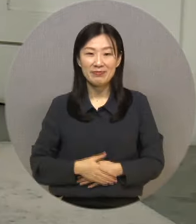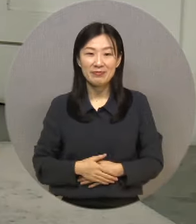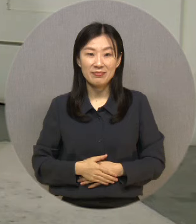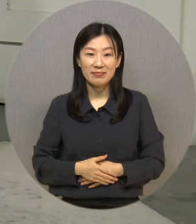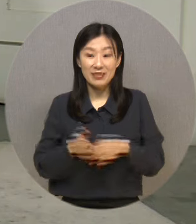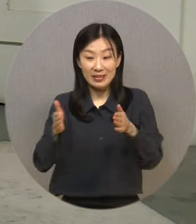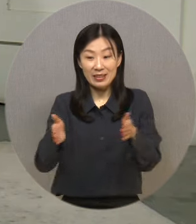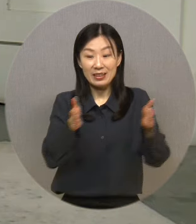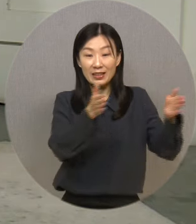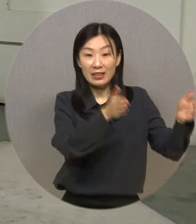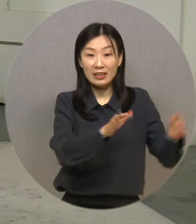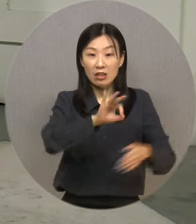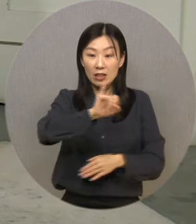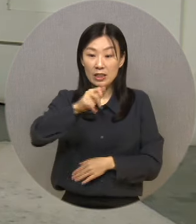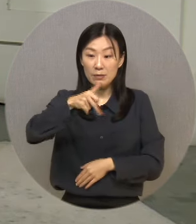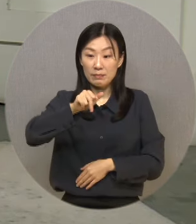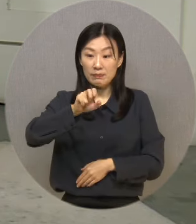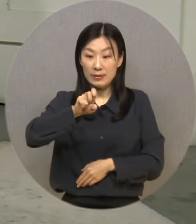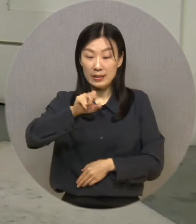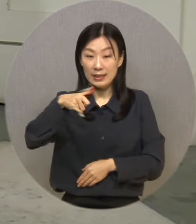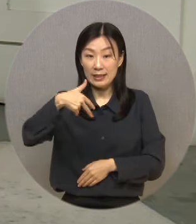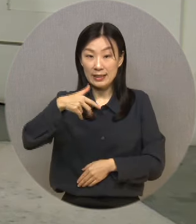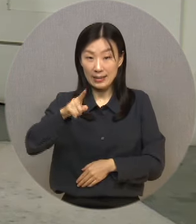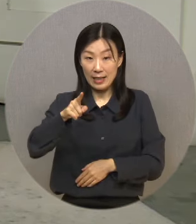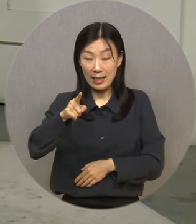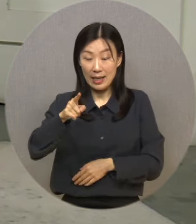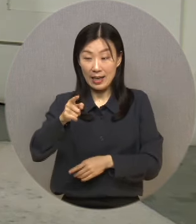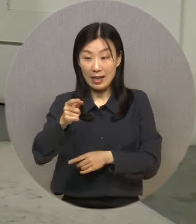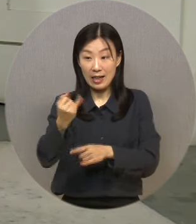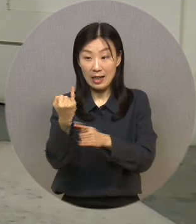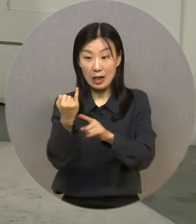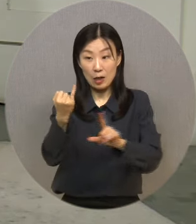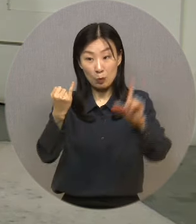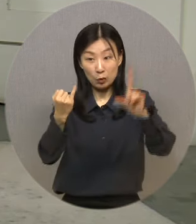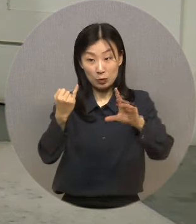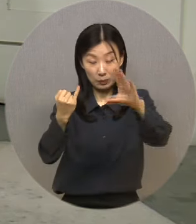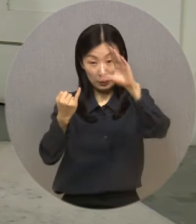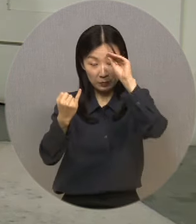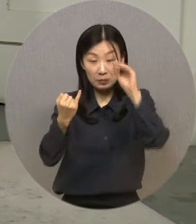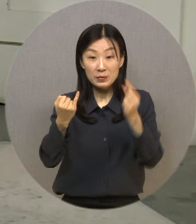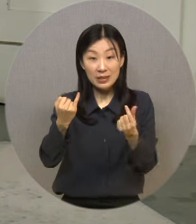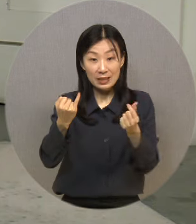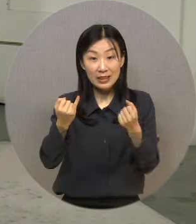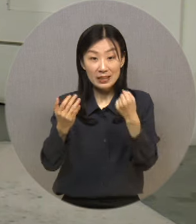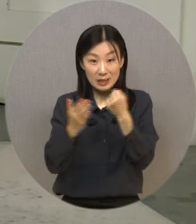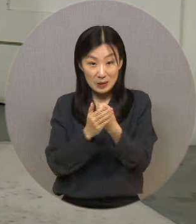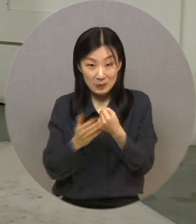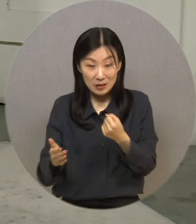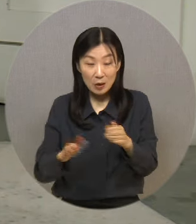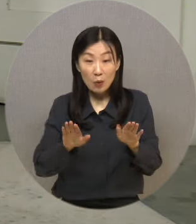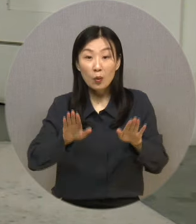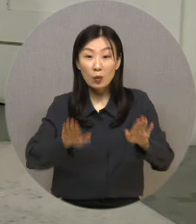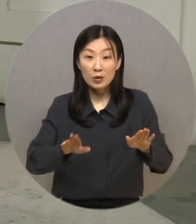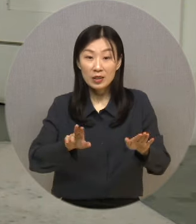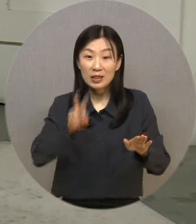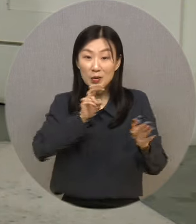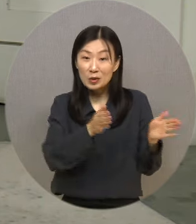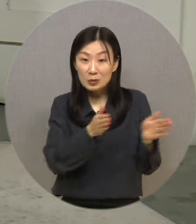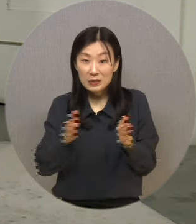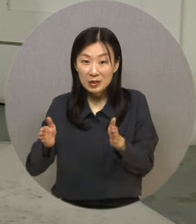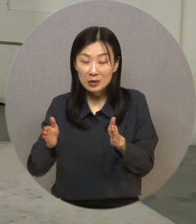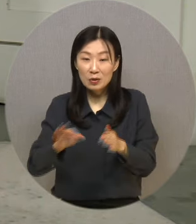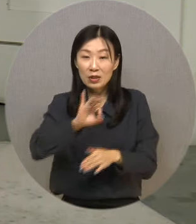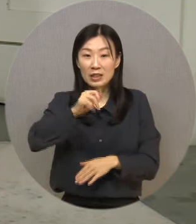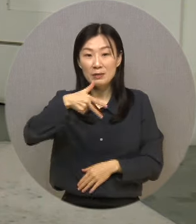이미자 선생님을 닮았다는 소리를 들어서 네. 오늘 준비하신 곡도 이미자 씨의 선말 네.